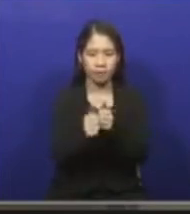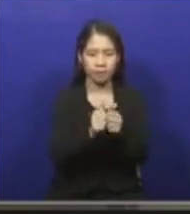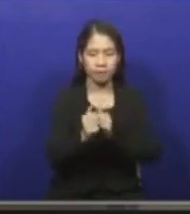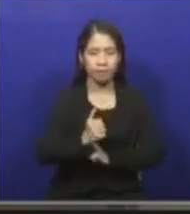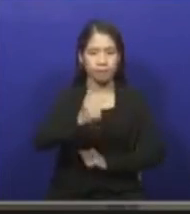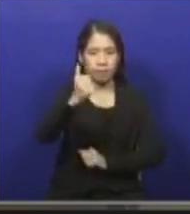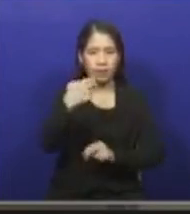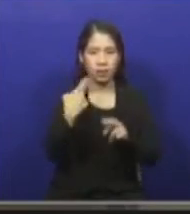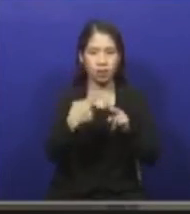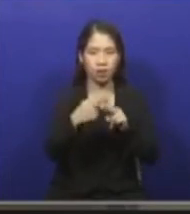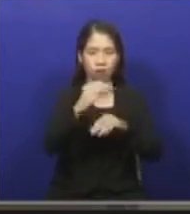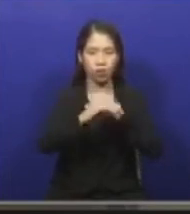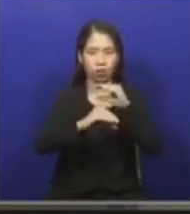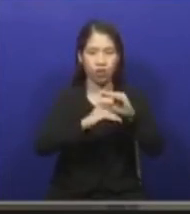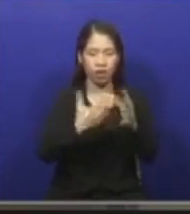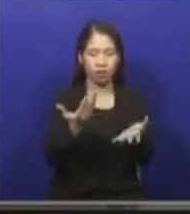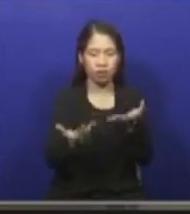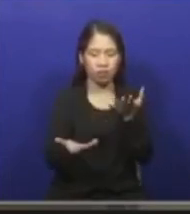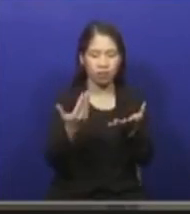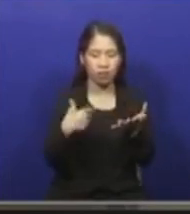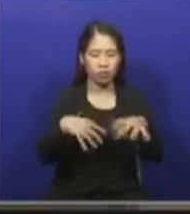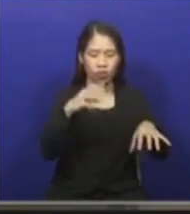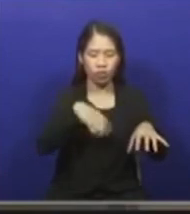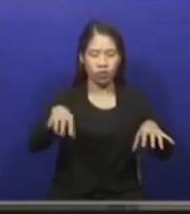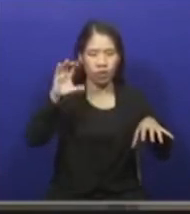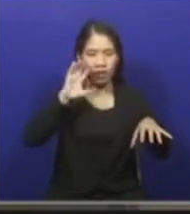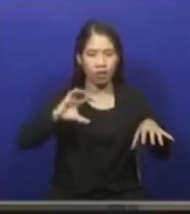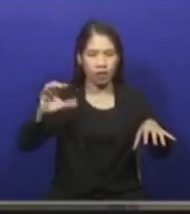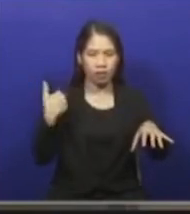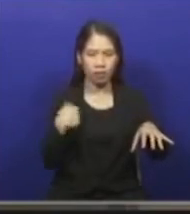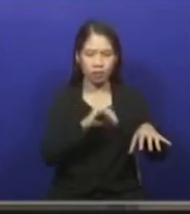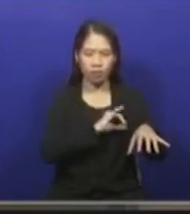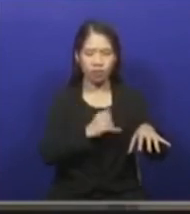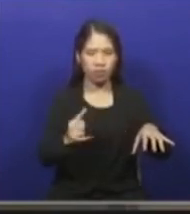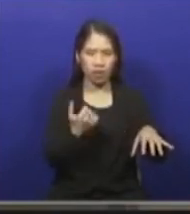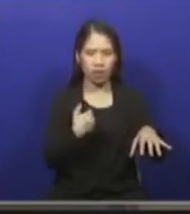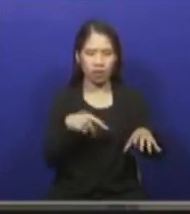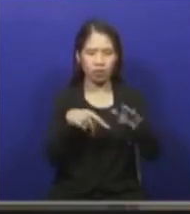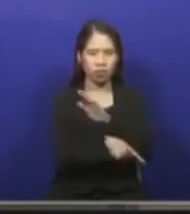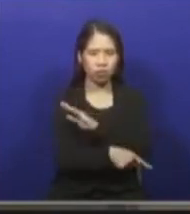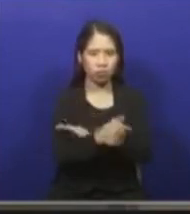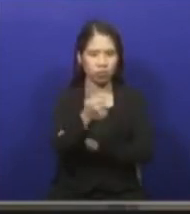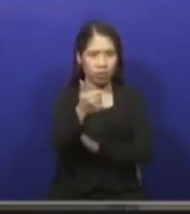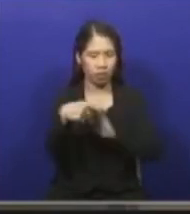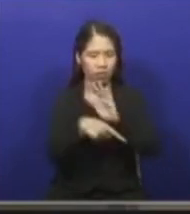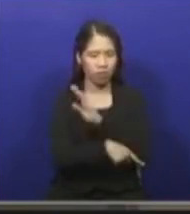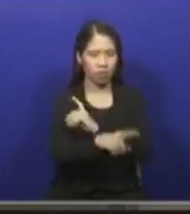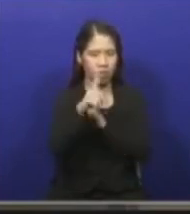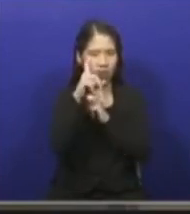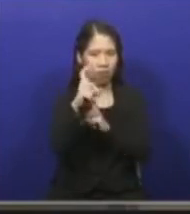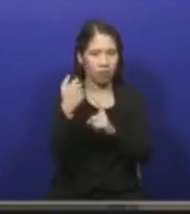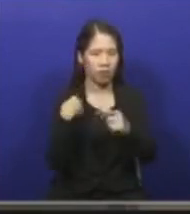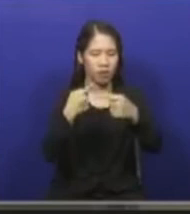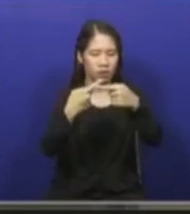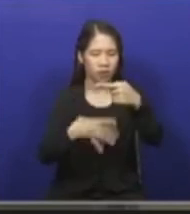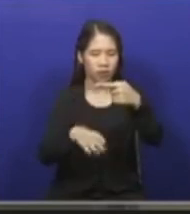ชื่อโครงการตลอดจนหน่วยงานของรัฐที่มีความสุ่มเสี่ยงที่จะเกิดการทุจริตคอร์รัปชันสูงสุดเป็น10อันดับ